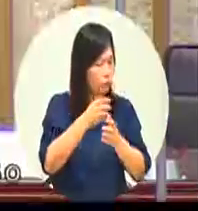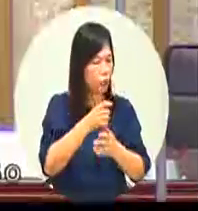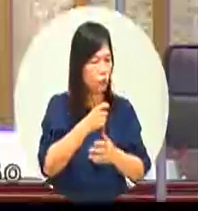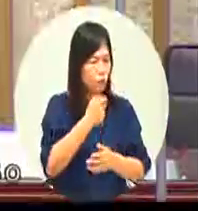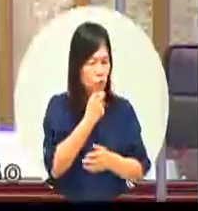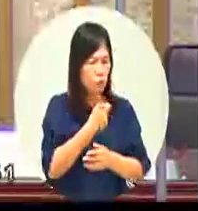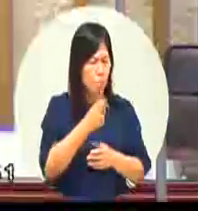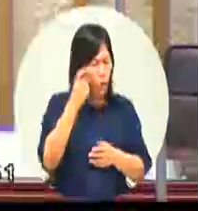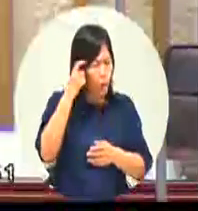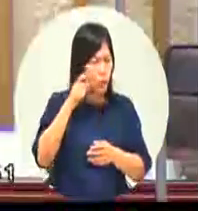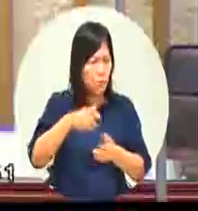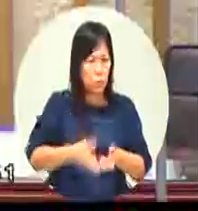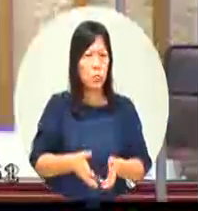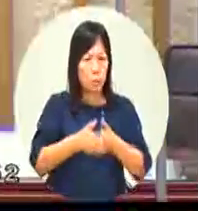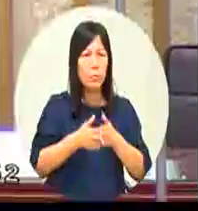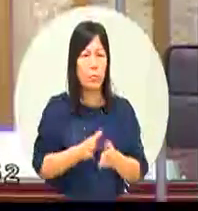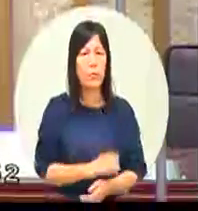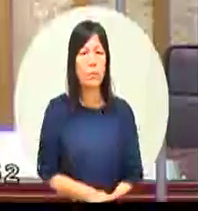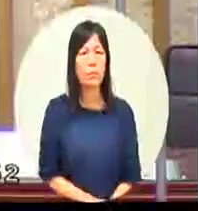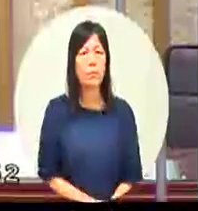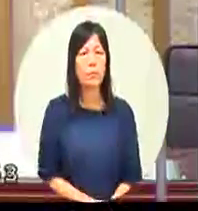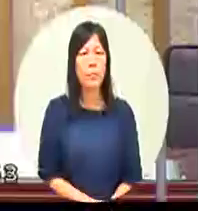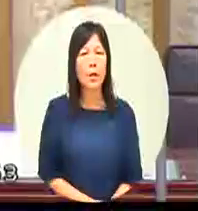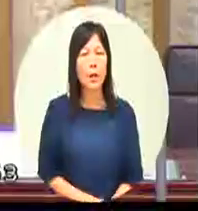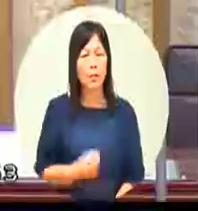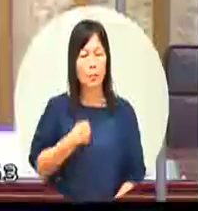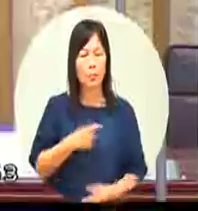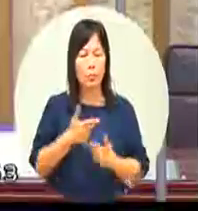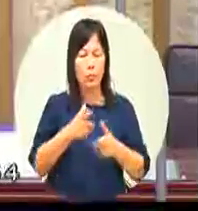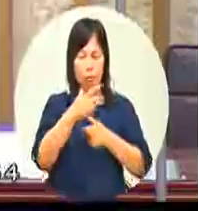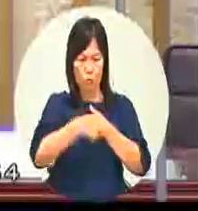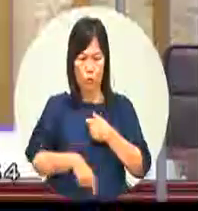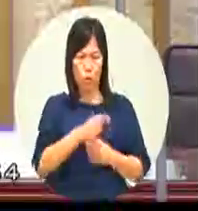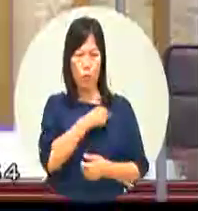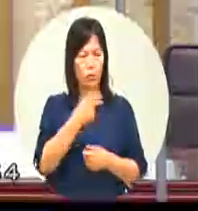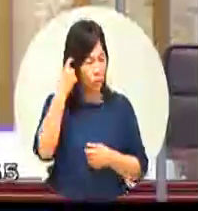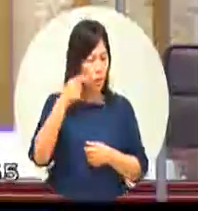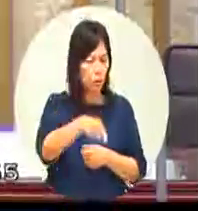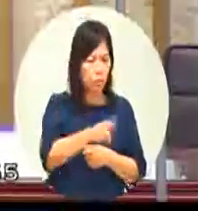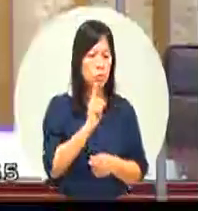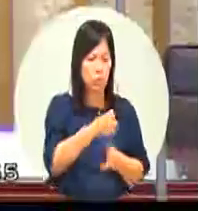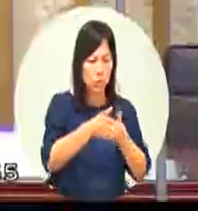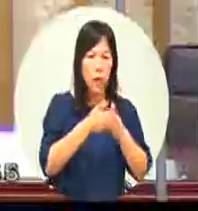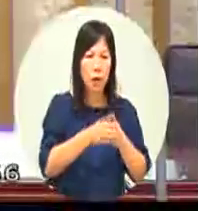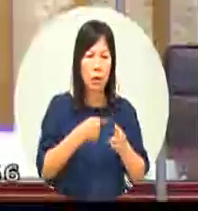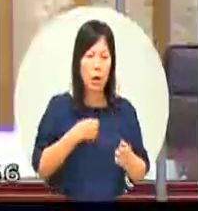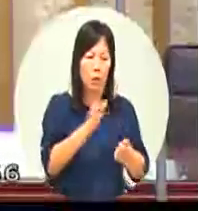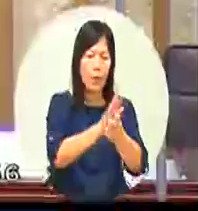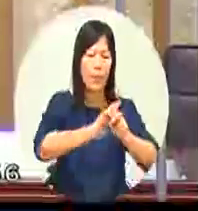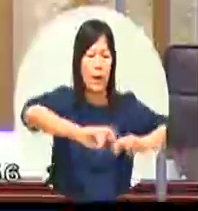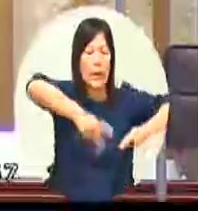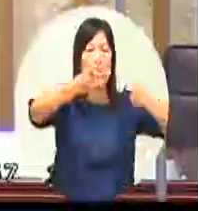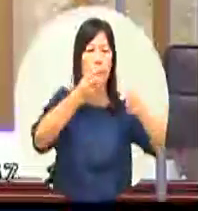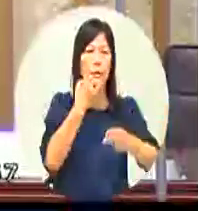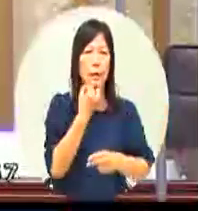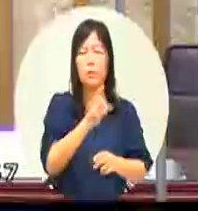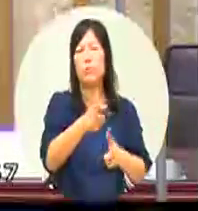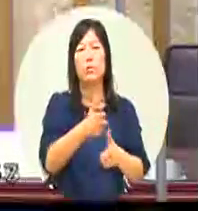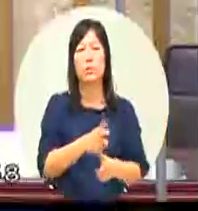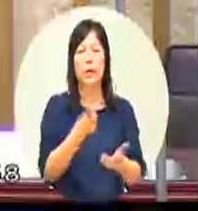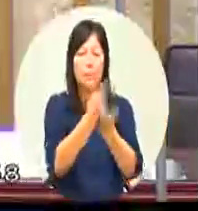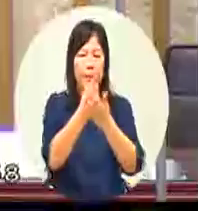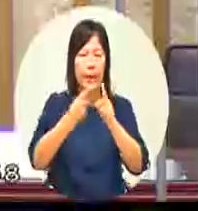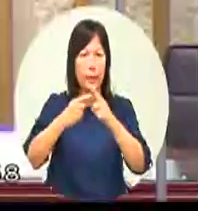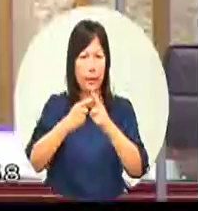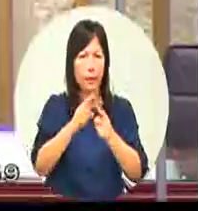吼。啊，所以即马迄个嘛袂，迄嘛是讲我讲你只爱都更。我就可以去甲督更，因为迄是每一个人伊家